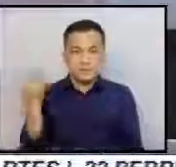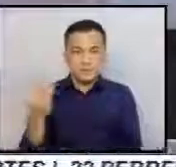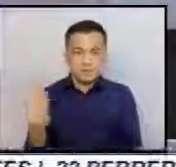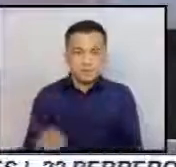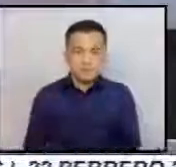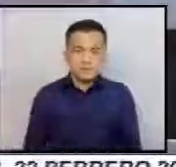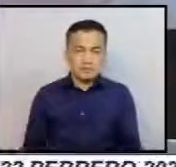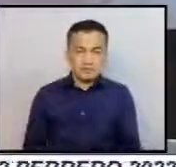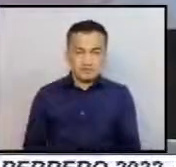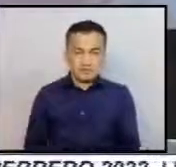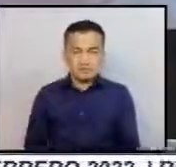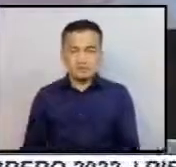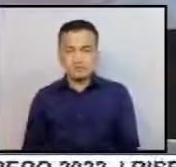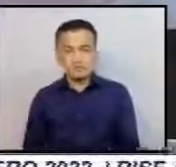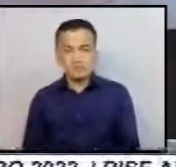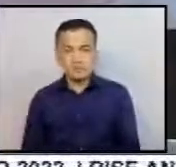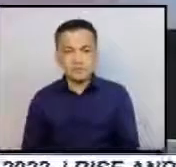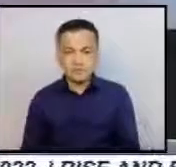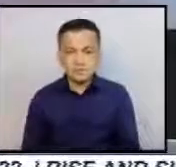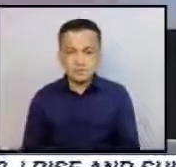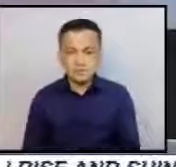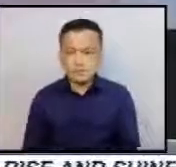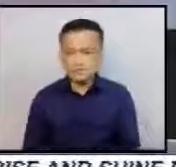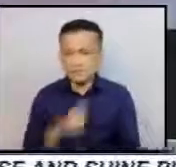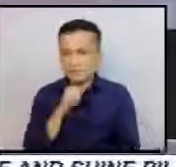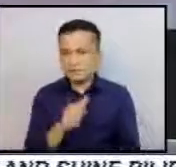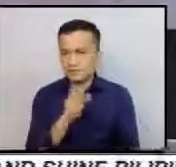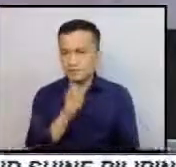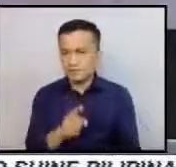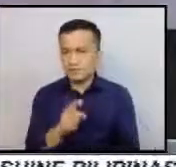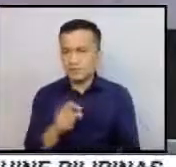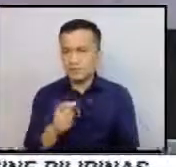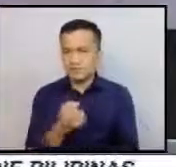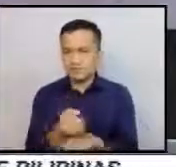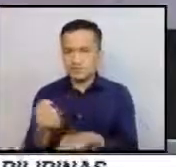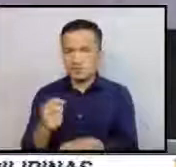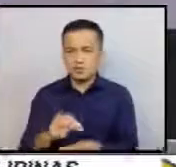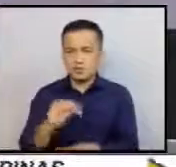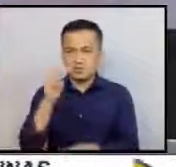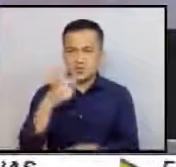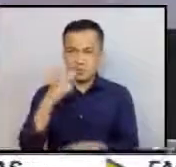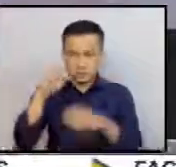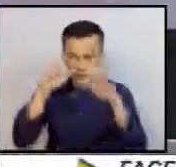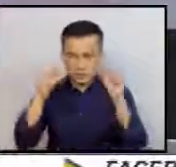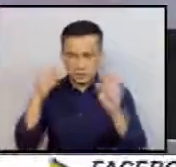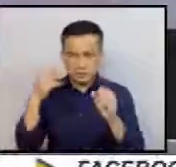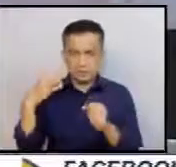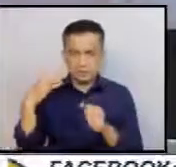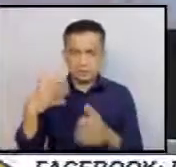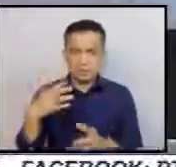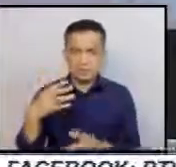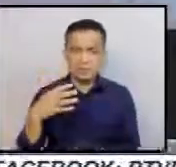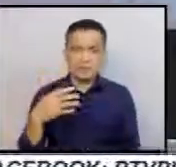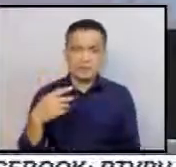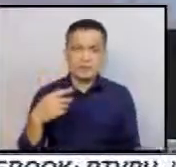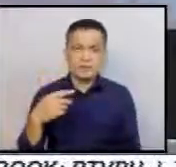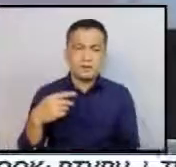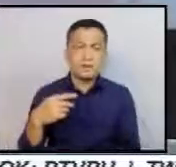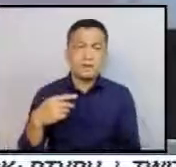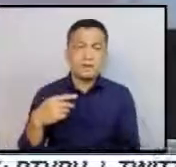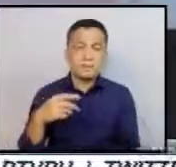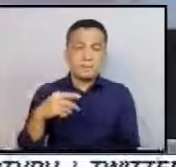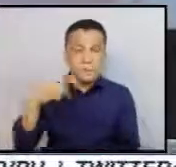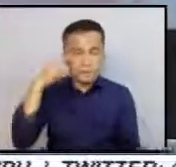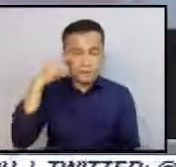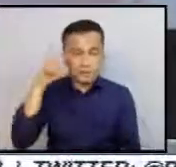Hindi umano totoo ang Solid North, pabor sa Marcos Camp ayon kay presidential candidate at Senador Panfilo Lacson. Ito'y kasunod ng